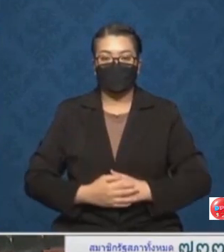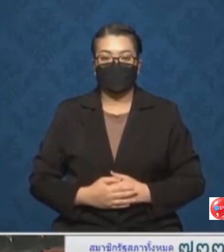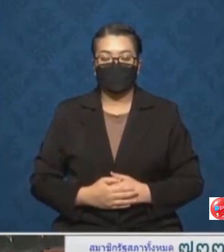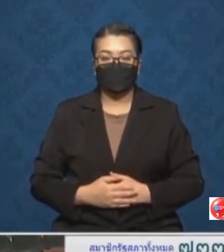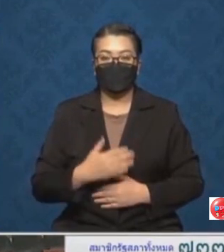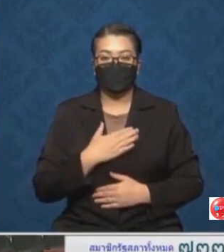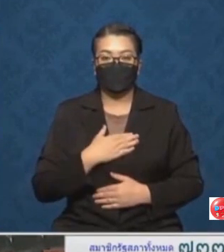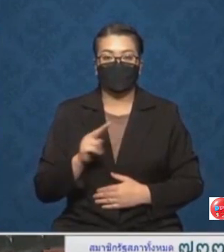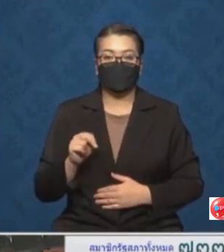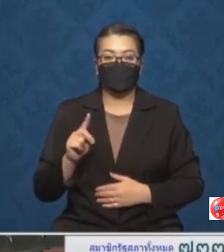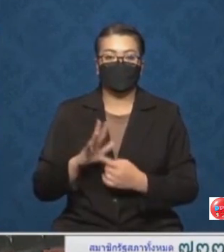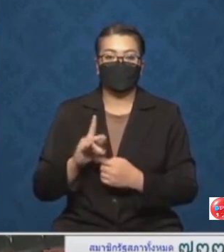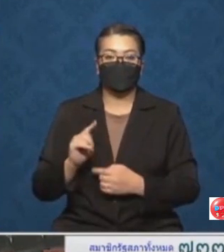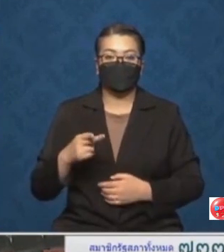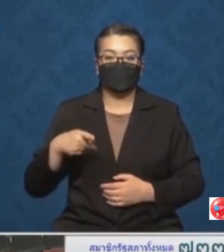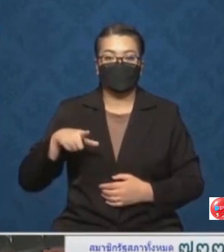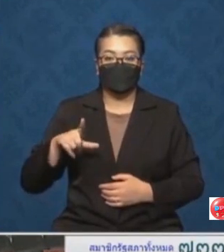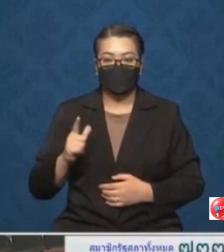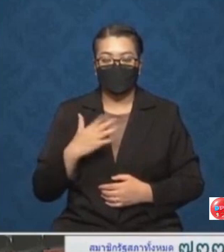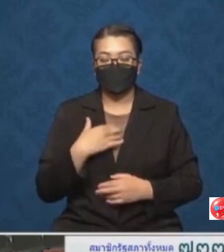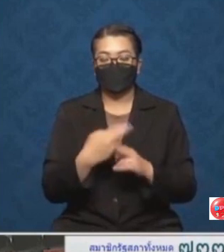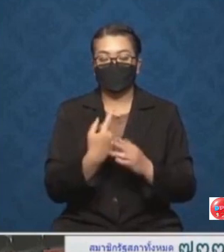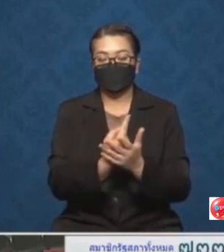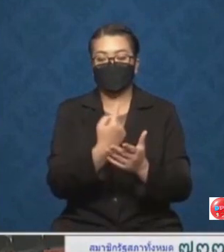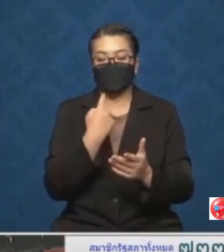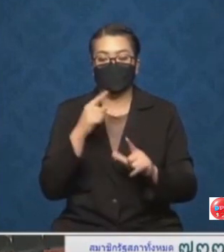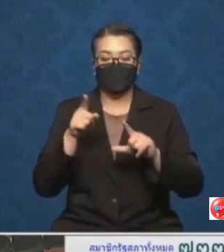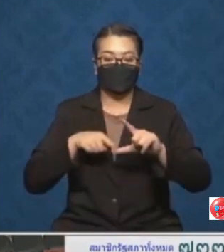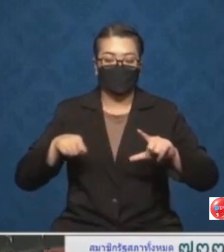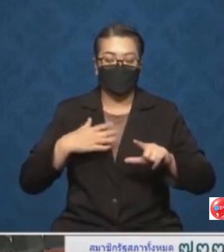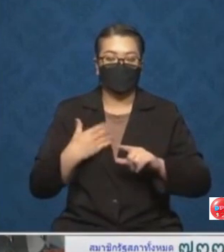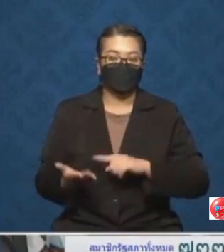ผมนายณัฐพลสืบสับวงบัญชีรายชื่อจากพรรคก้าวไกล